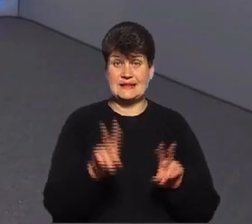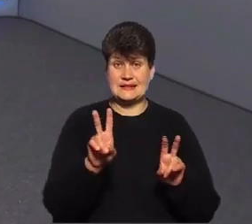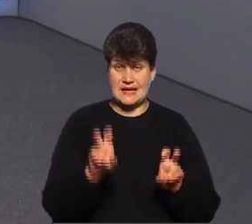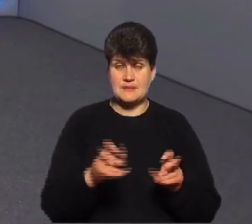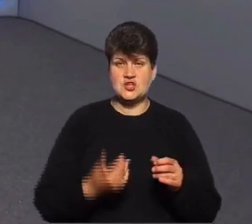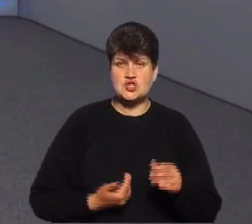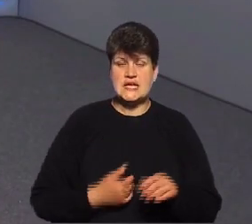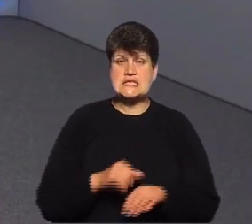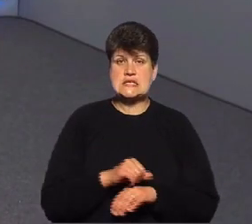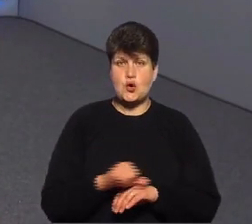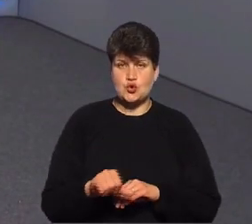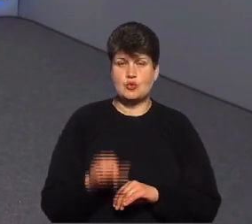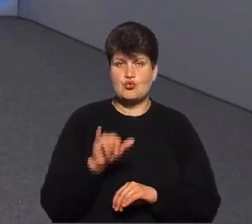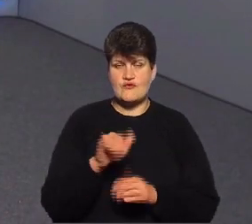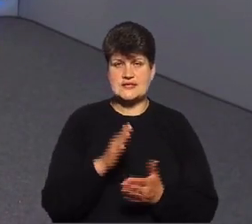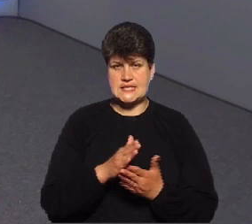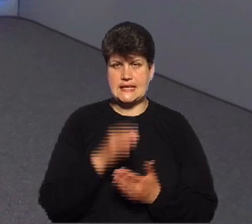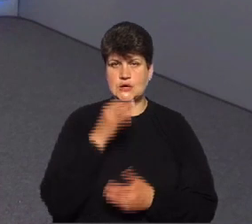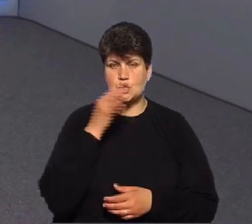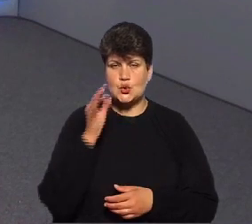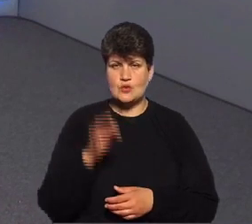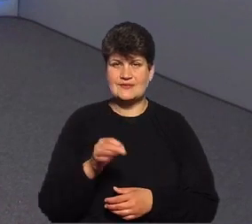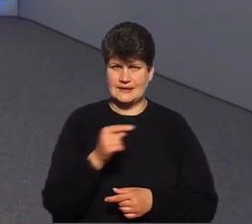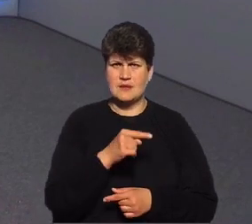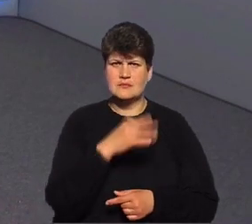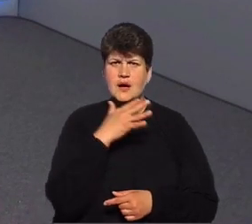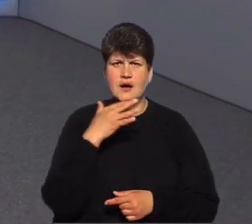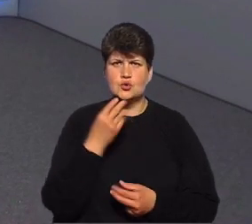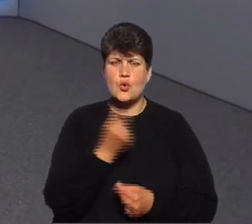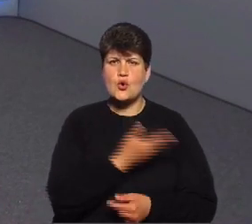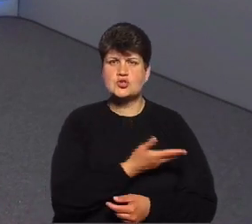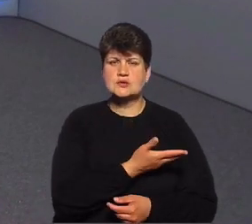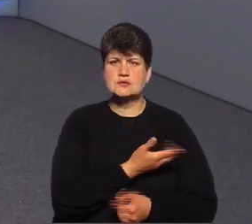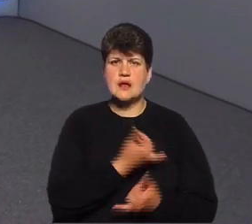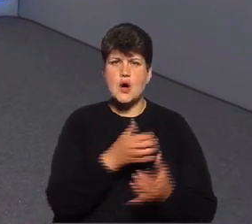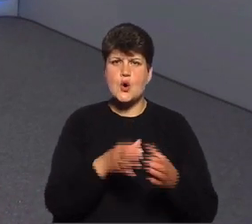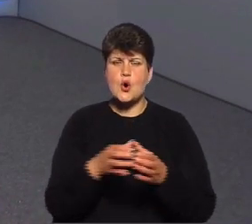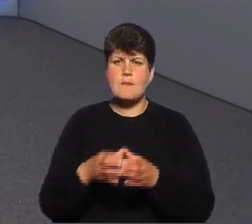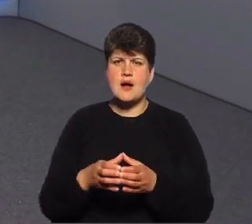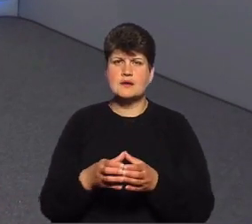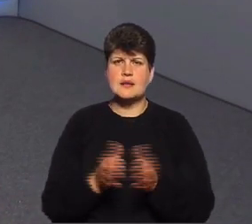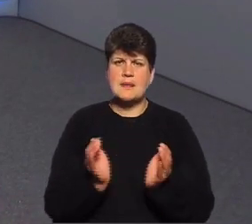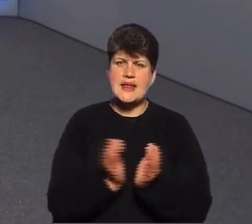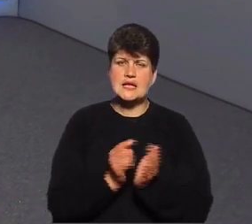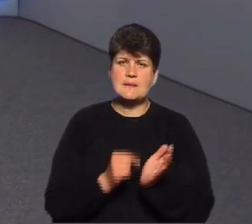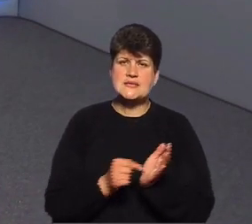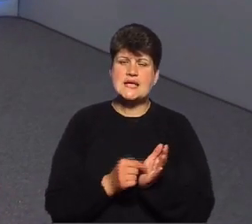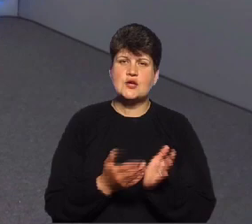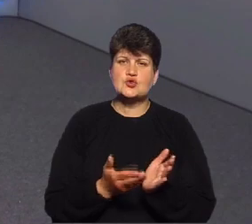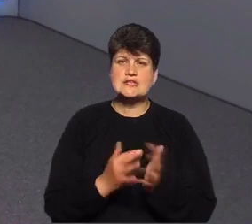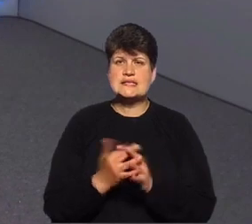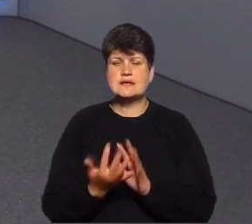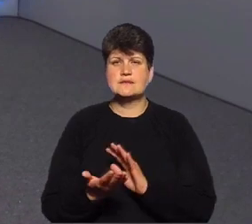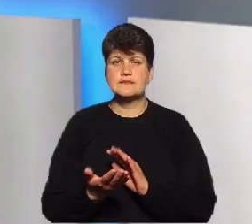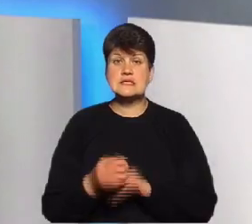маєте такий досвід. Там що, так багато грошей для громад, для таких маленьких містечок чи сіл? Мені здається, що за кордоном